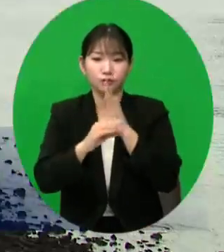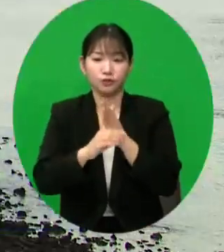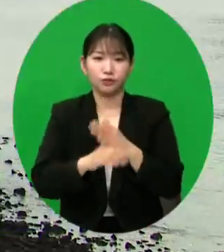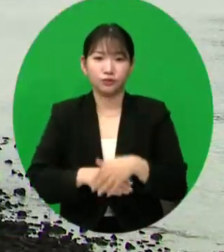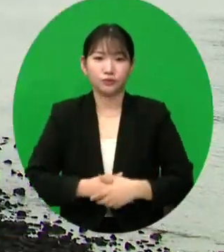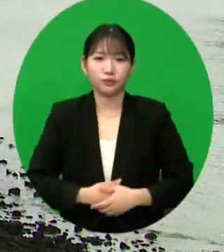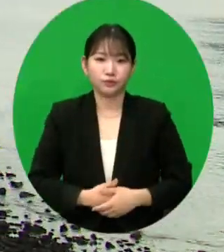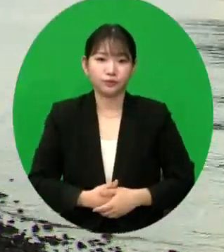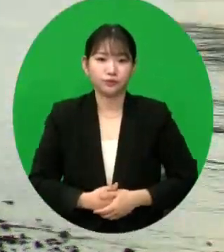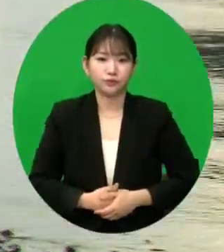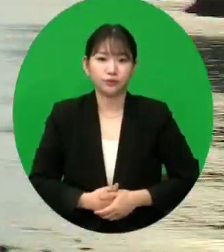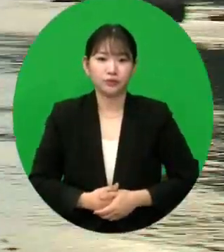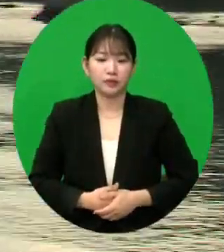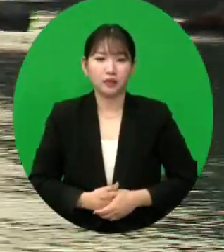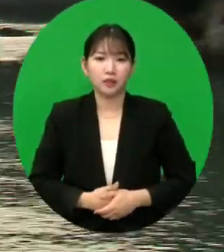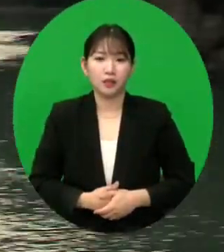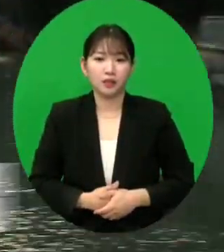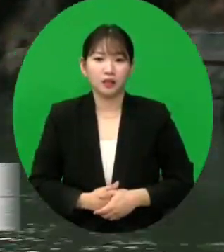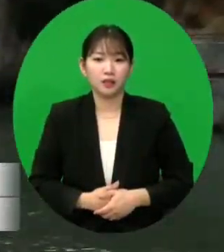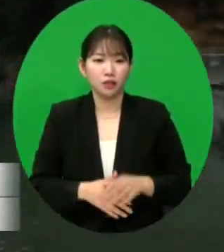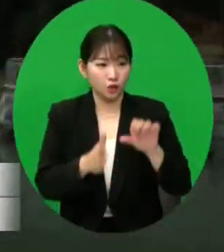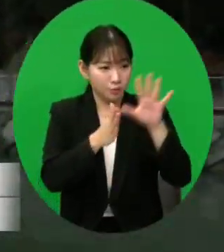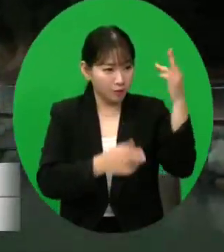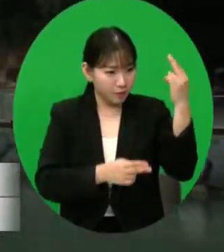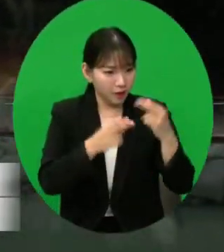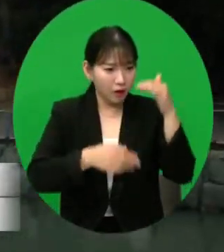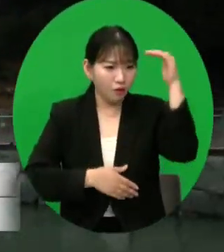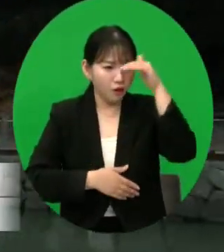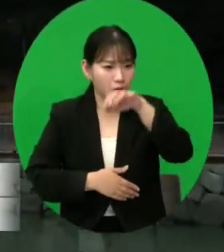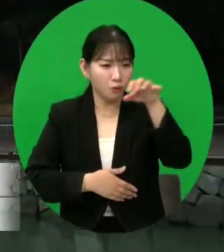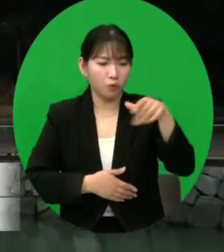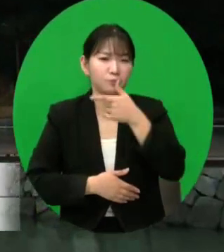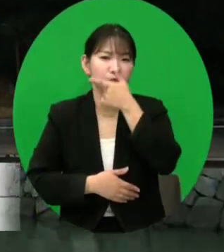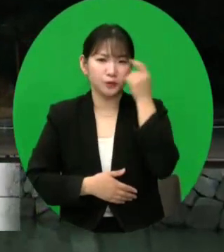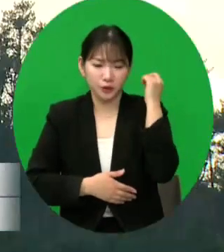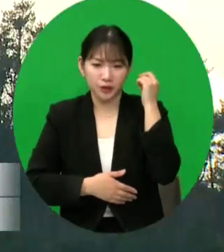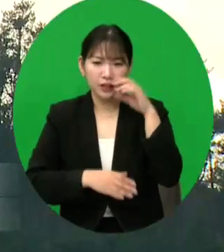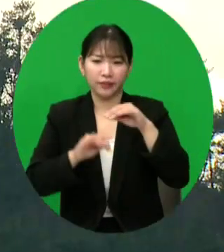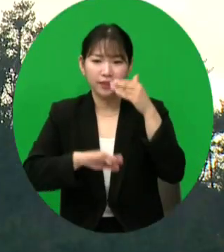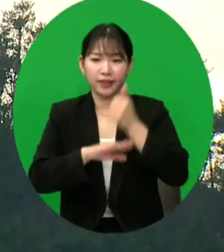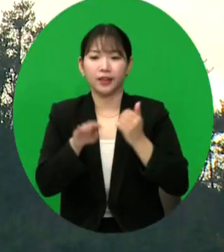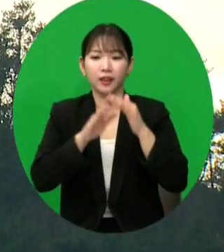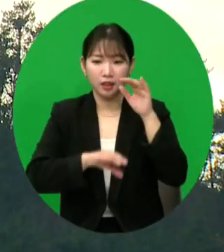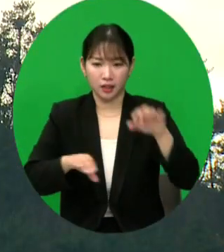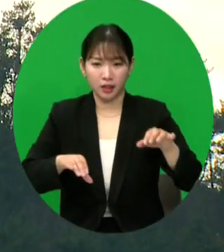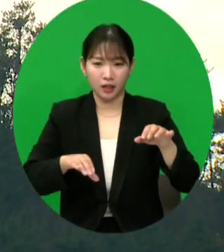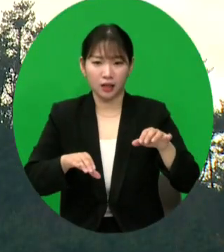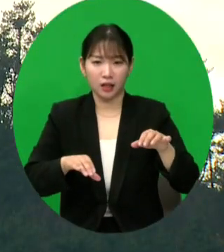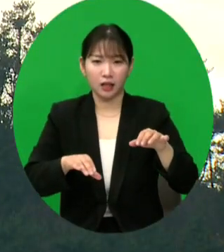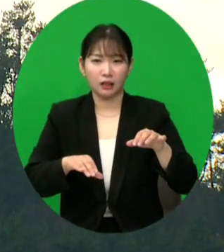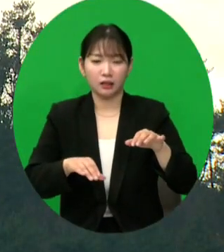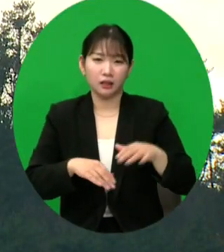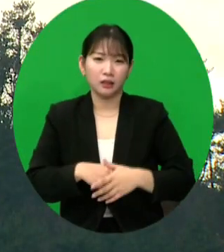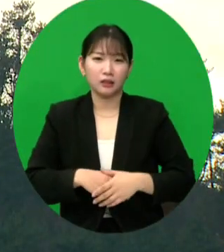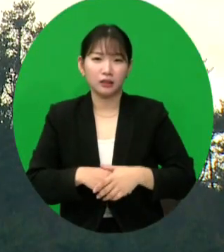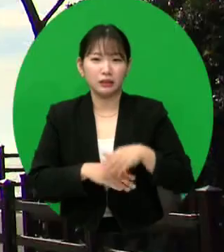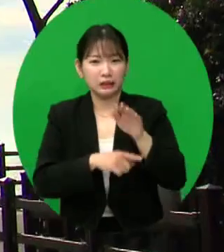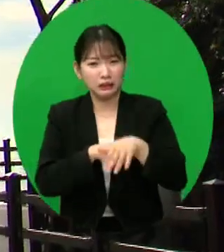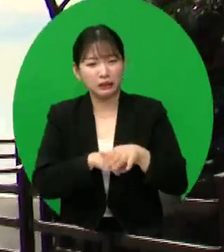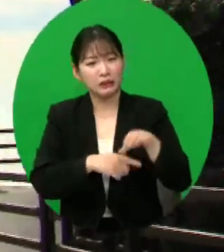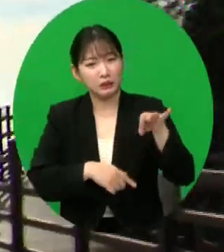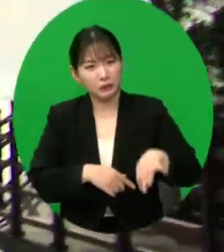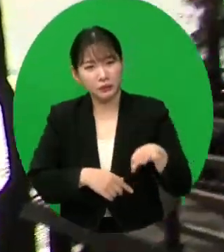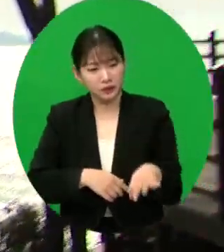되겠습니다. 상징성에 비해 관광 기반 시설이 절대 부족한 땅끝 마을. 한물간 관광지로 각인되지 않기